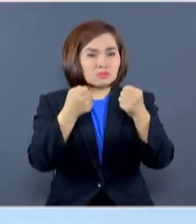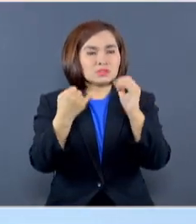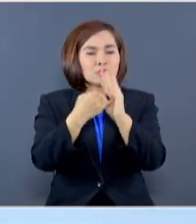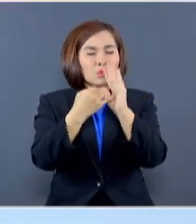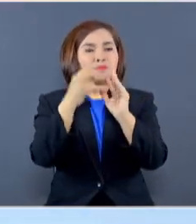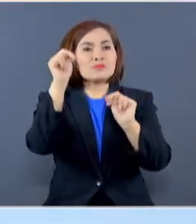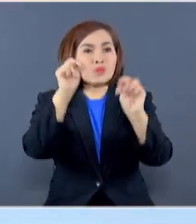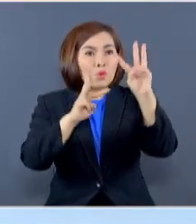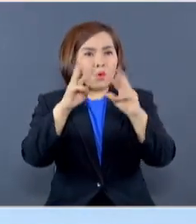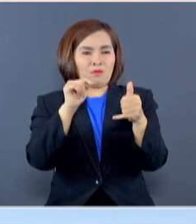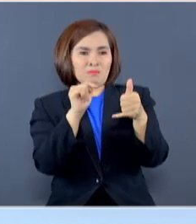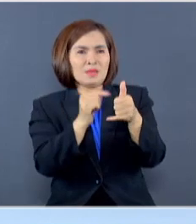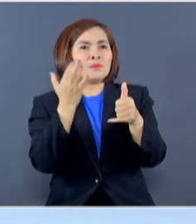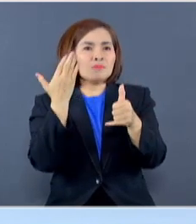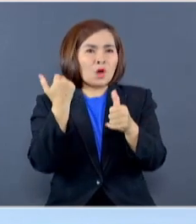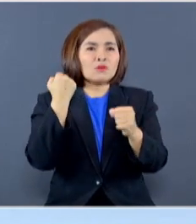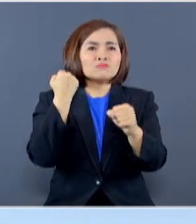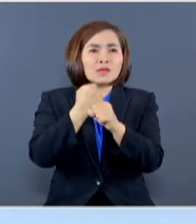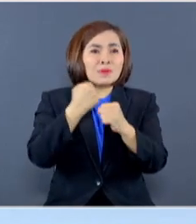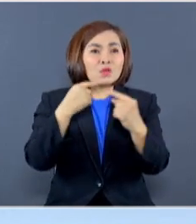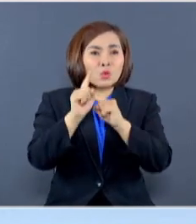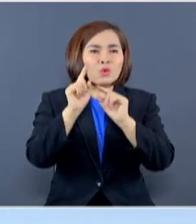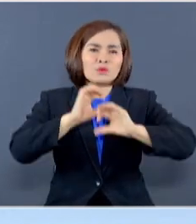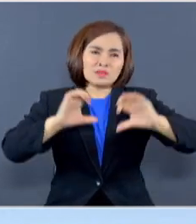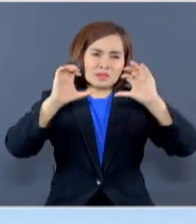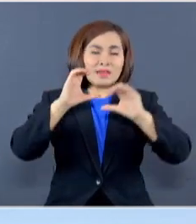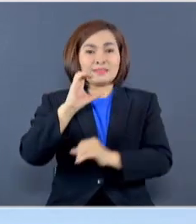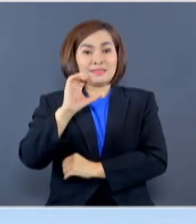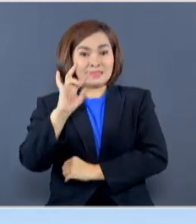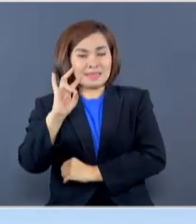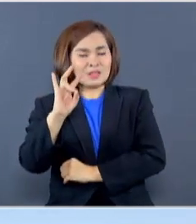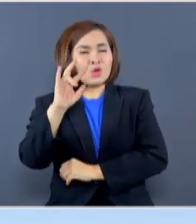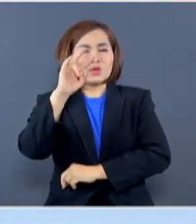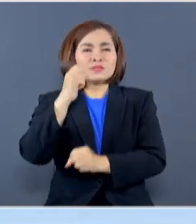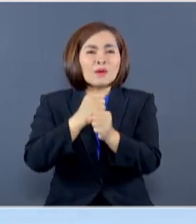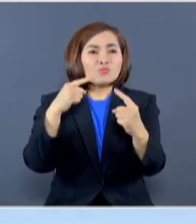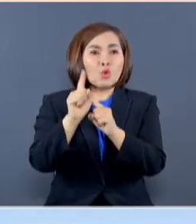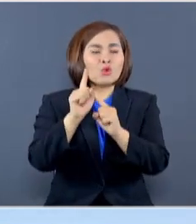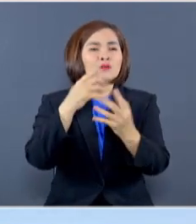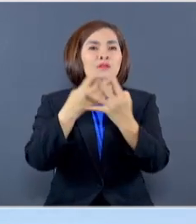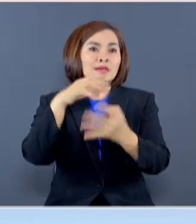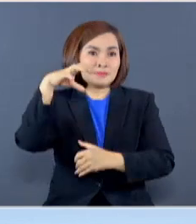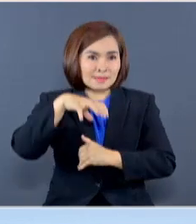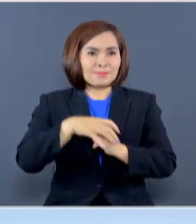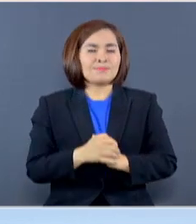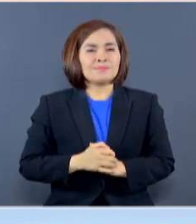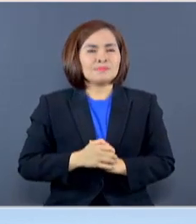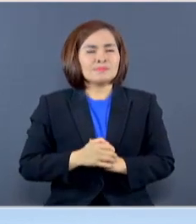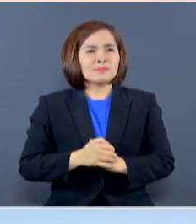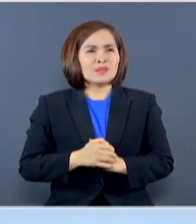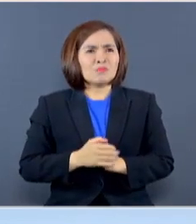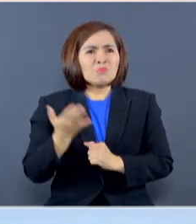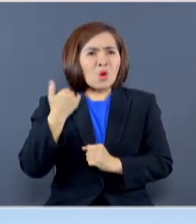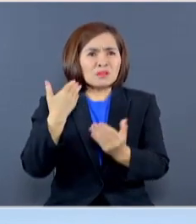คนนี้เคยเป็นข้าราชการของเรือนจำฮะเป็นอดีตข้าราชการ47ตอนที่เป็นข้าราชการเนี่ยทำอะไรรู้ไหมครับคุณผู้ชมฮะโกงเงินผู้ต้อง